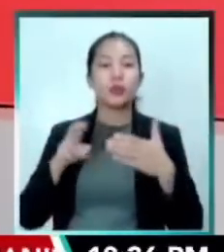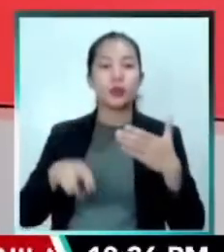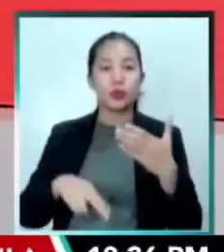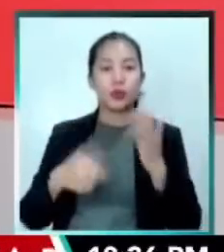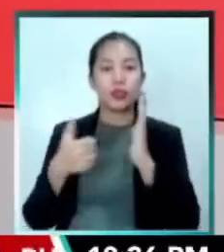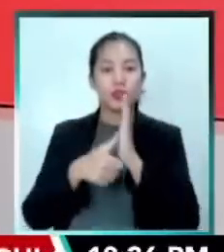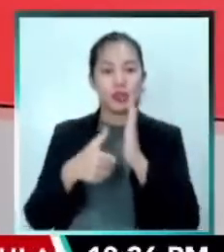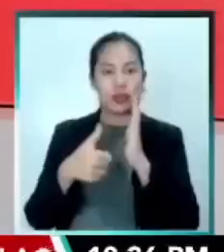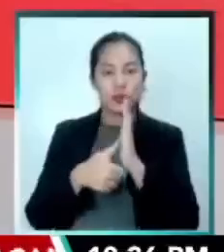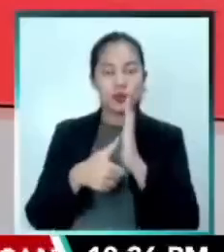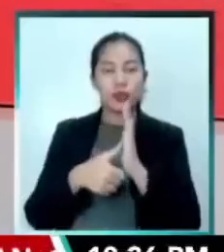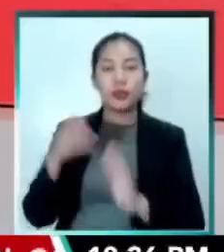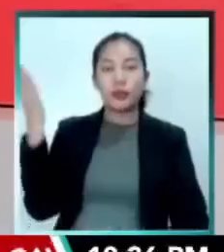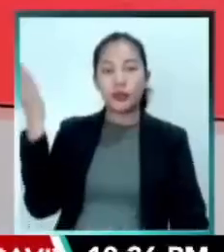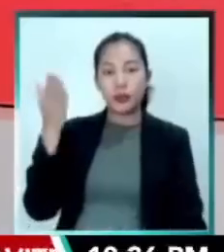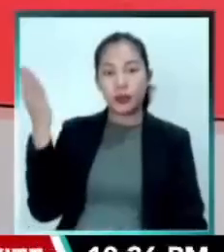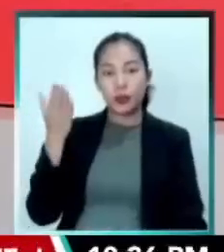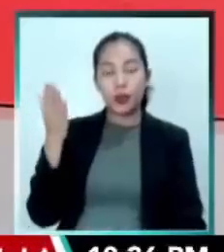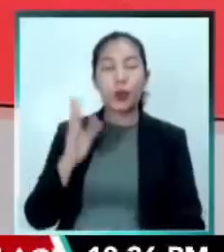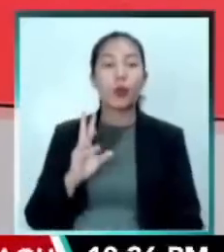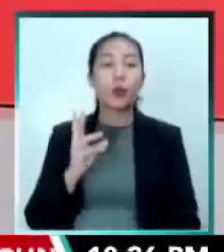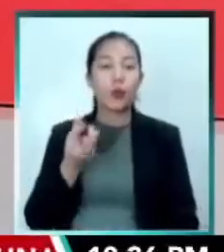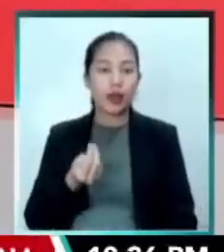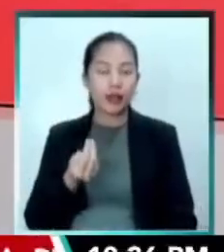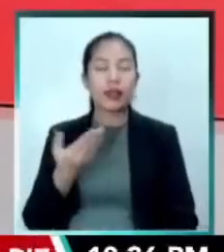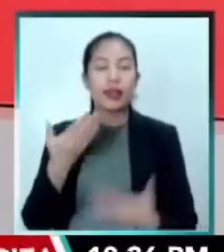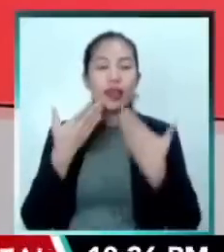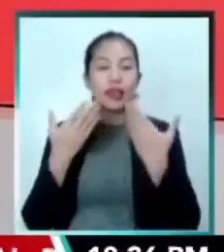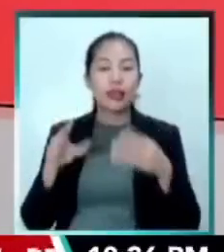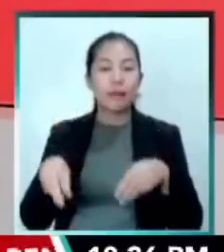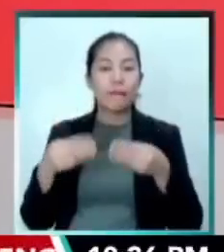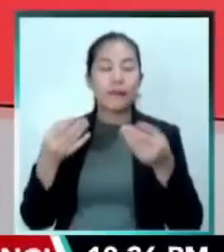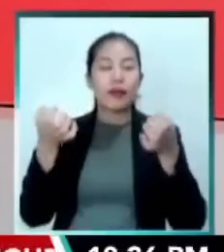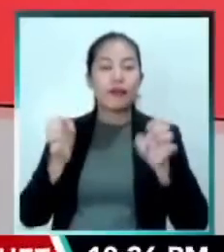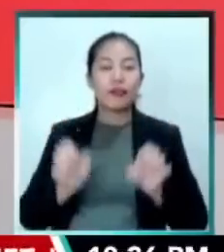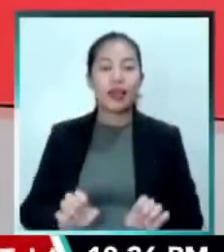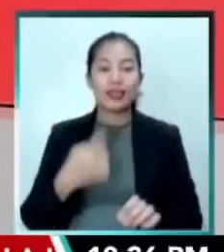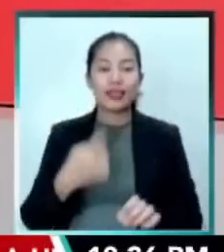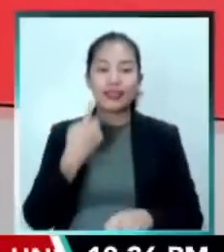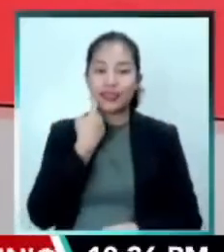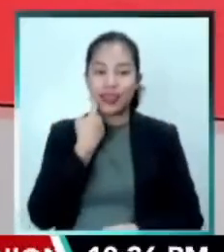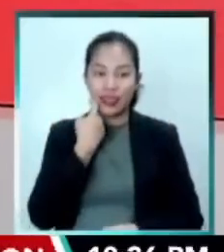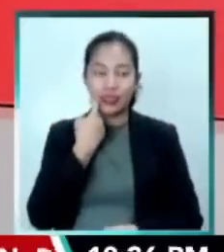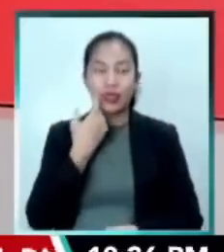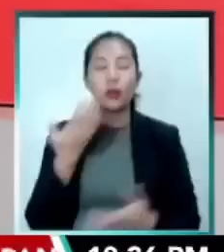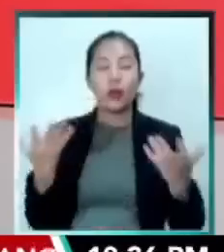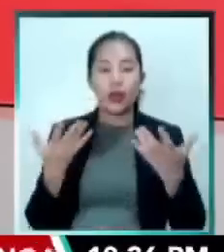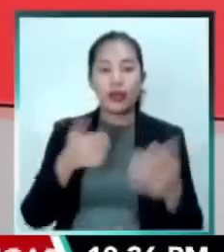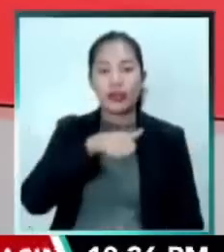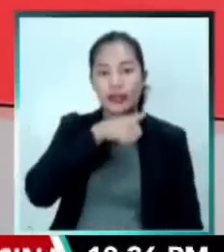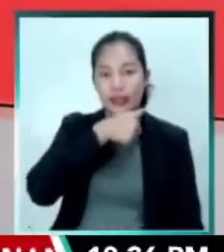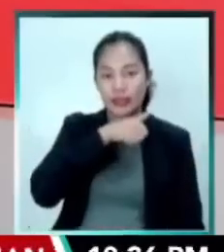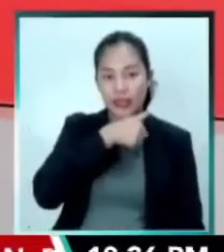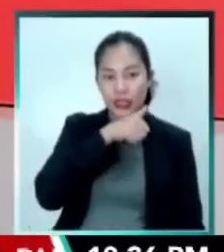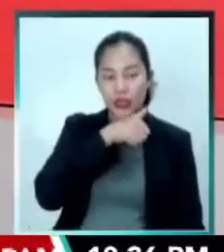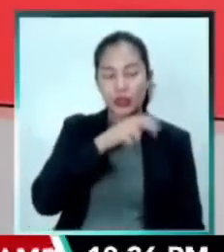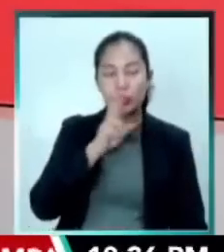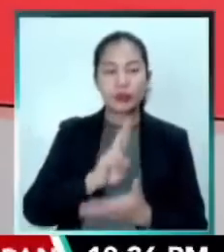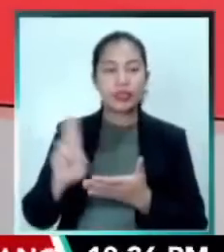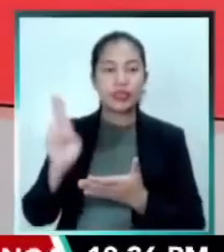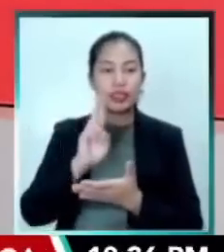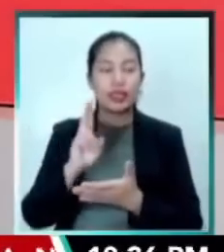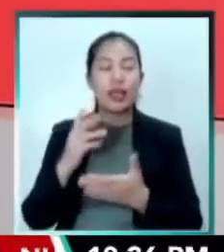sa Thanksgiving program nila ni Senator Kiko Pangilinan ngayong gabi sa Ateneo de Manila University. May report si Rafi